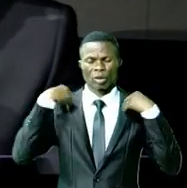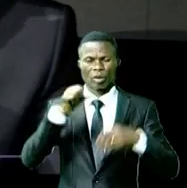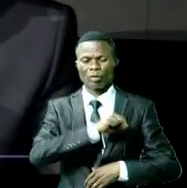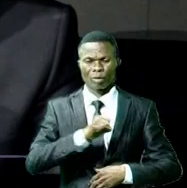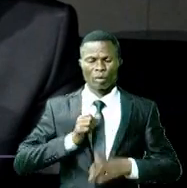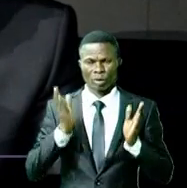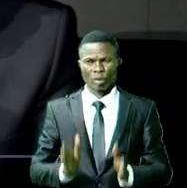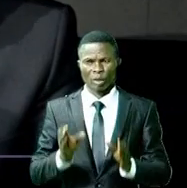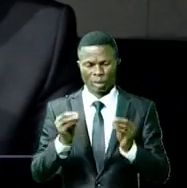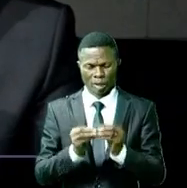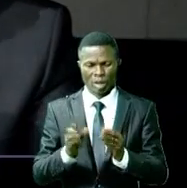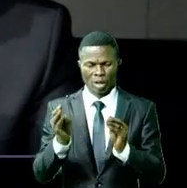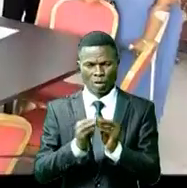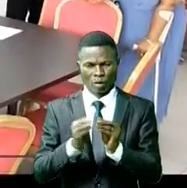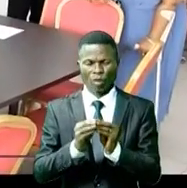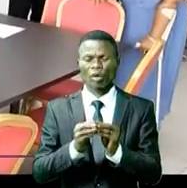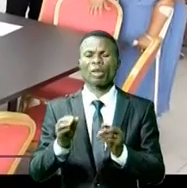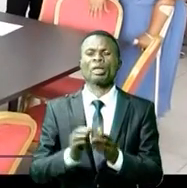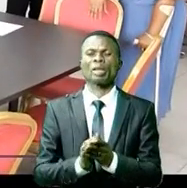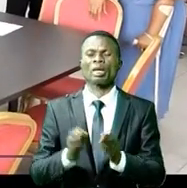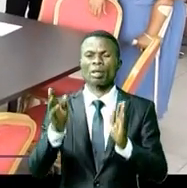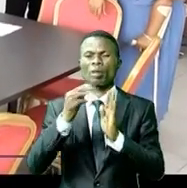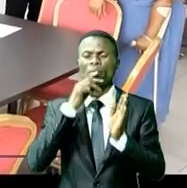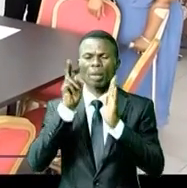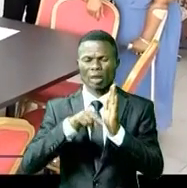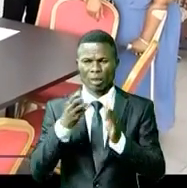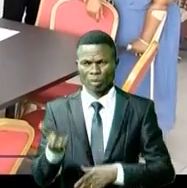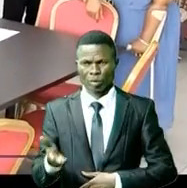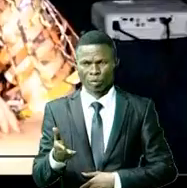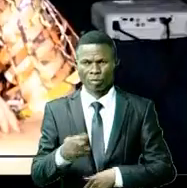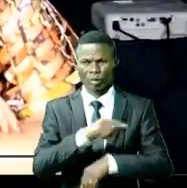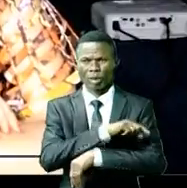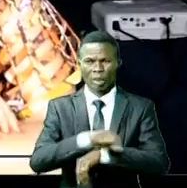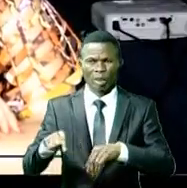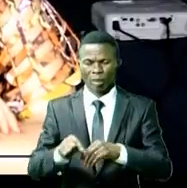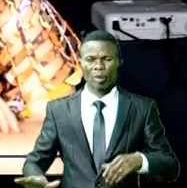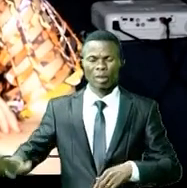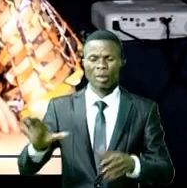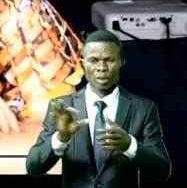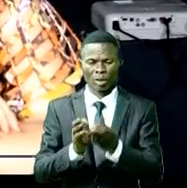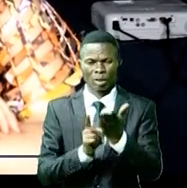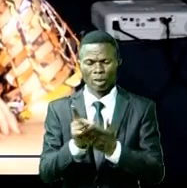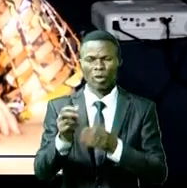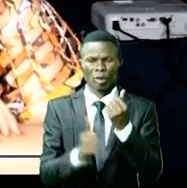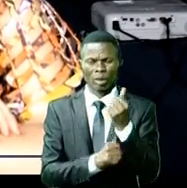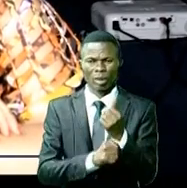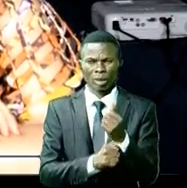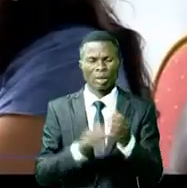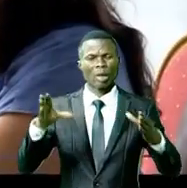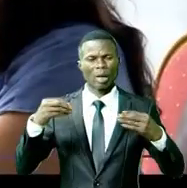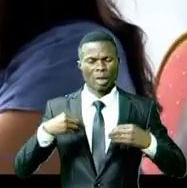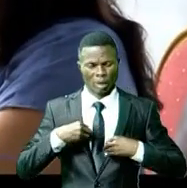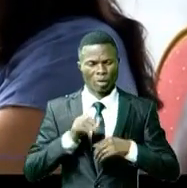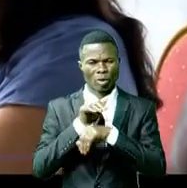au cours de cette session parlementaire. Les partenaires, notamment le Bureau conjoint des Nations unies aux droits de l'homme, ont réaffirmé